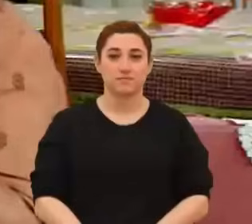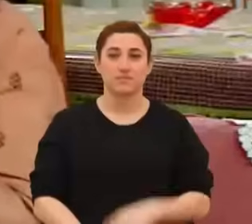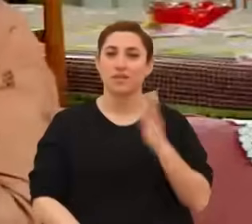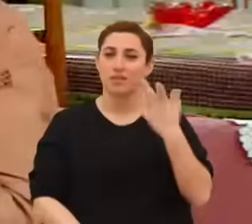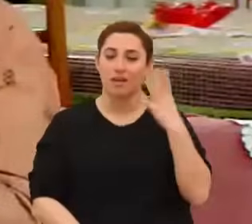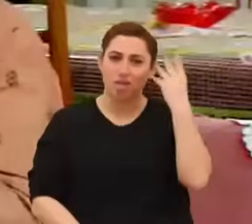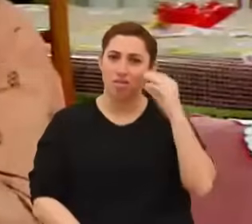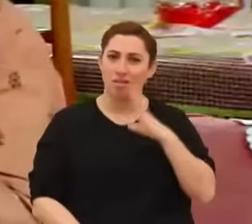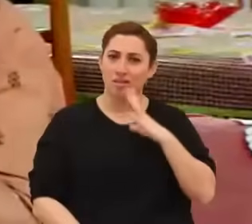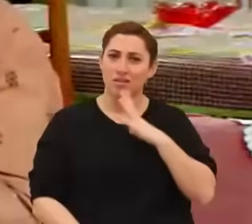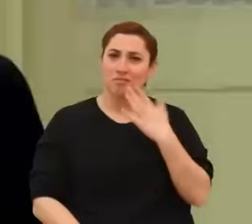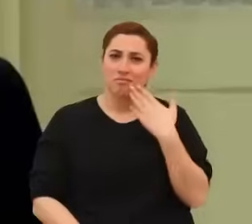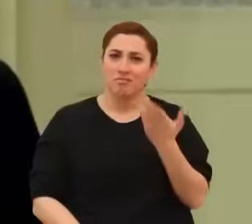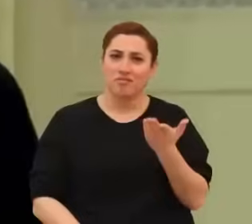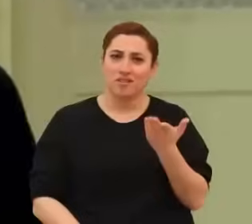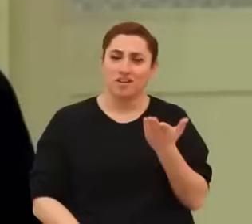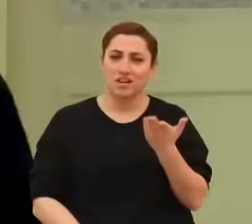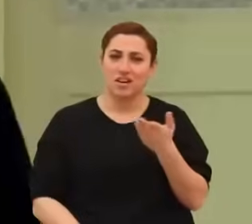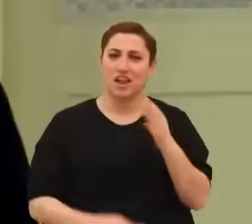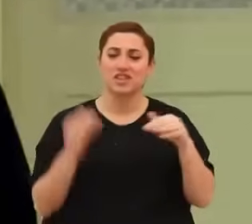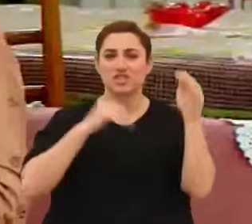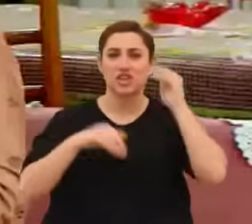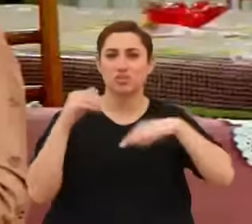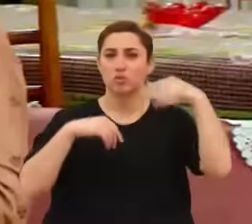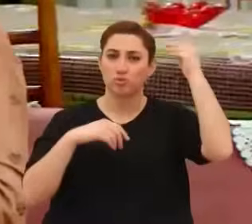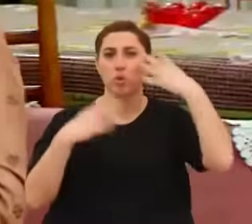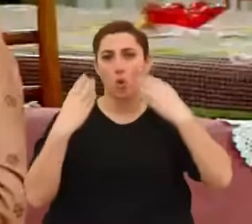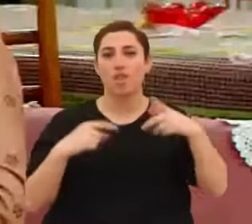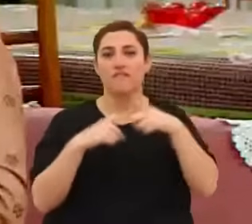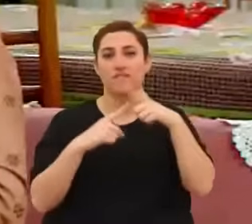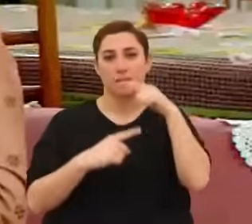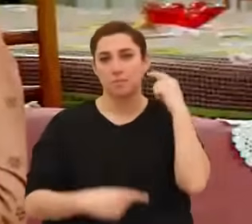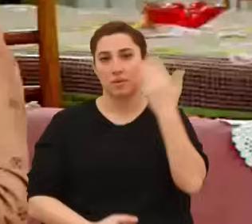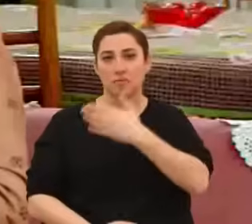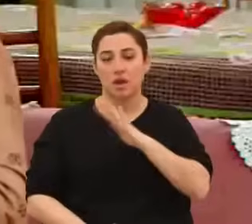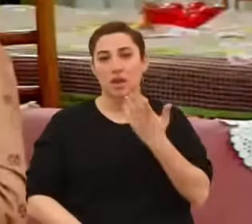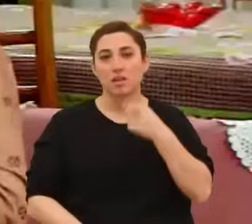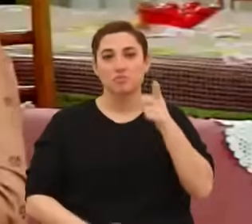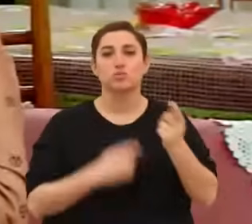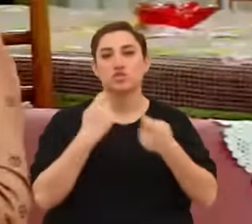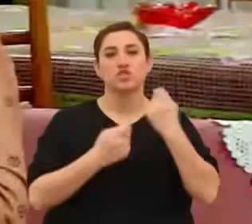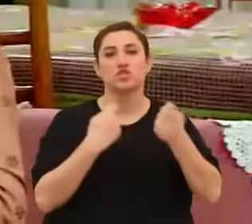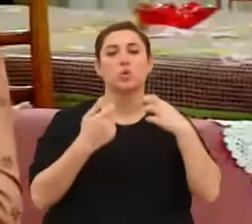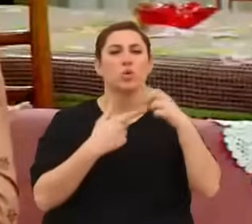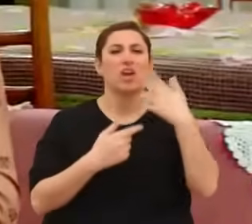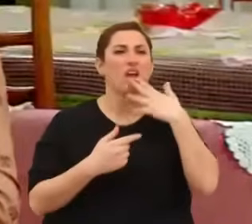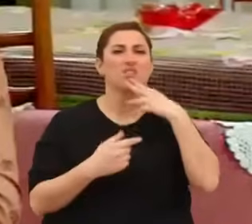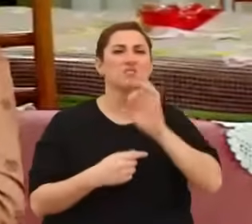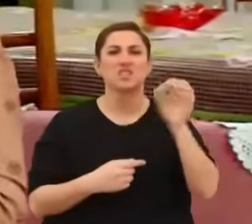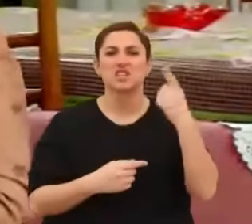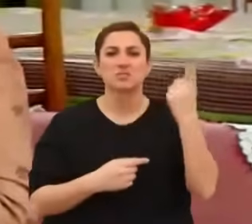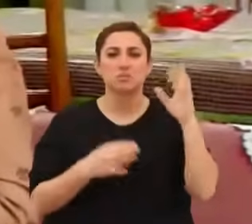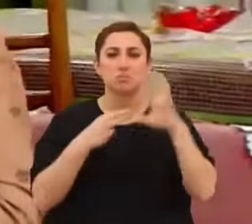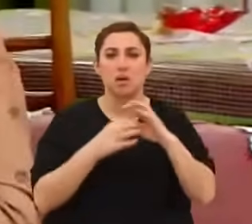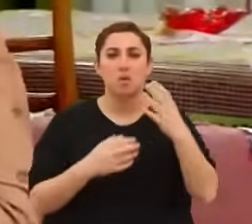Ay ne alakası var canım? Yani seçimlerde muhtar olan Fehmi Bey. Yani bu işin Rukiye Hanım'la